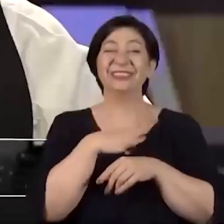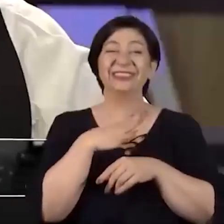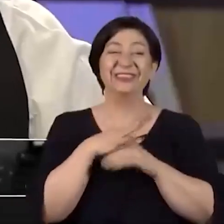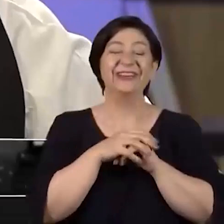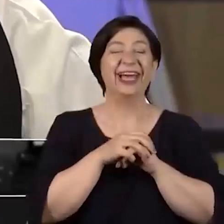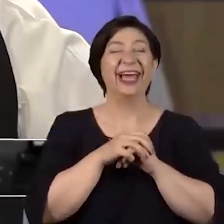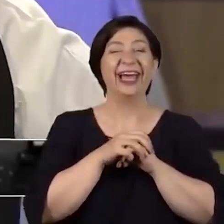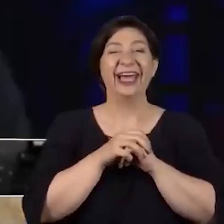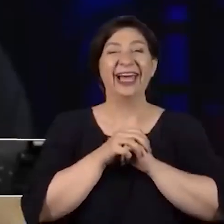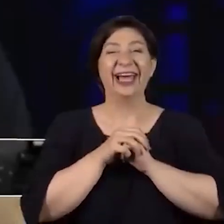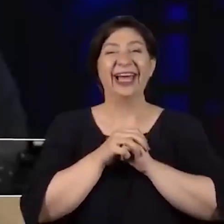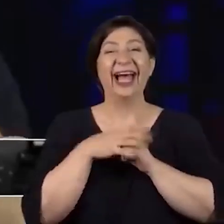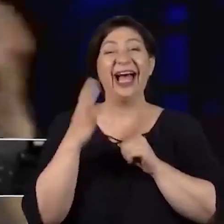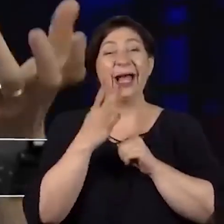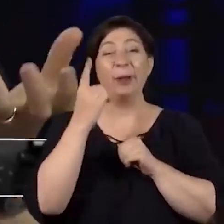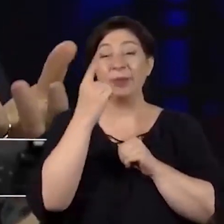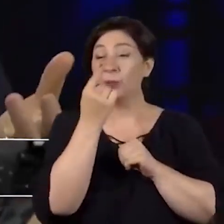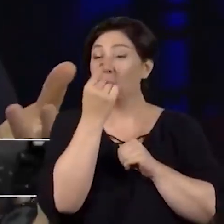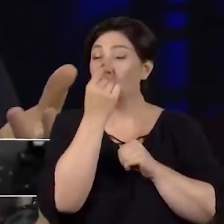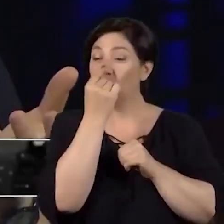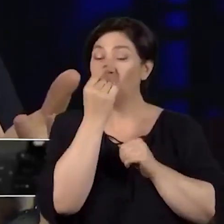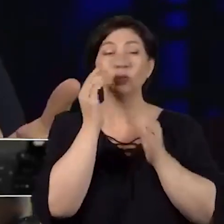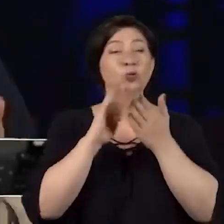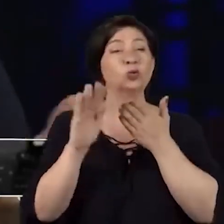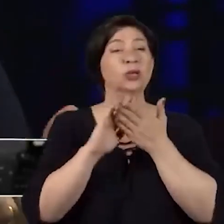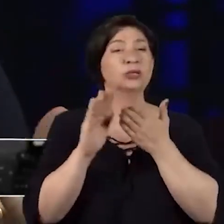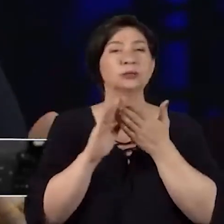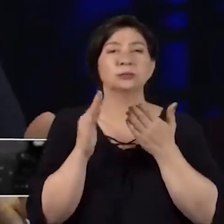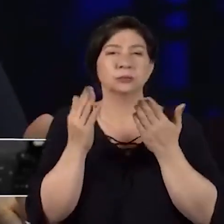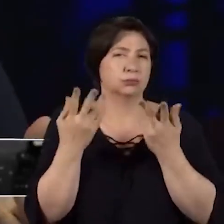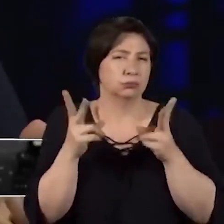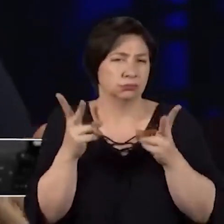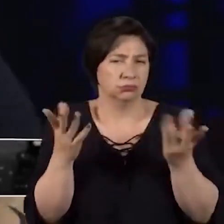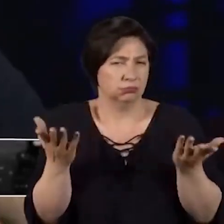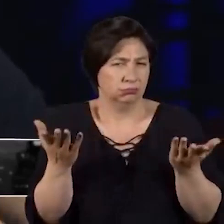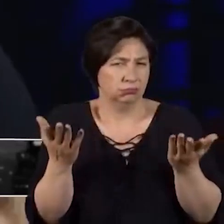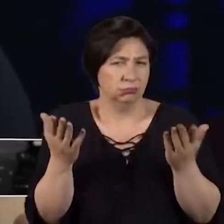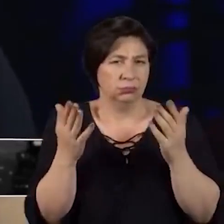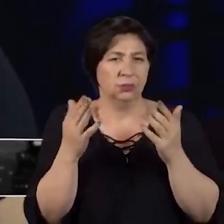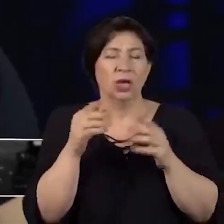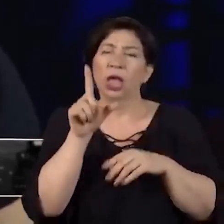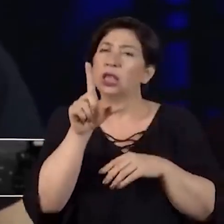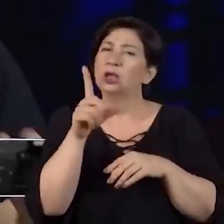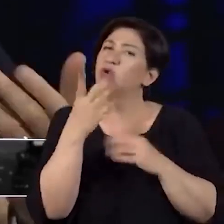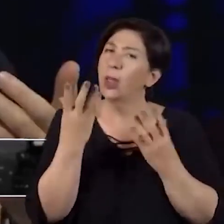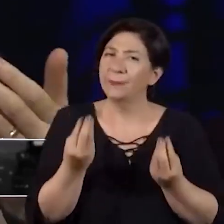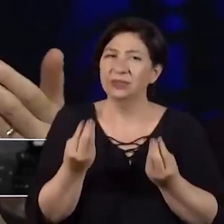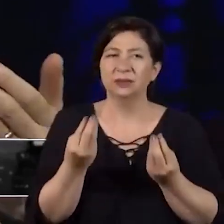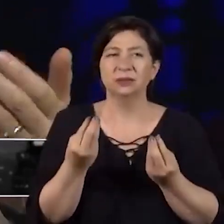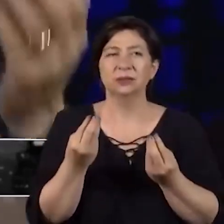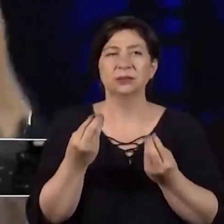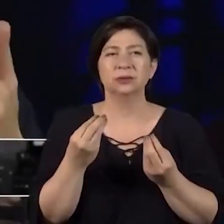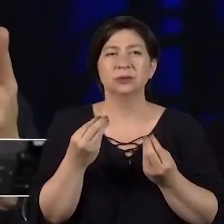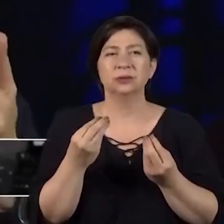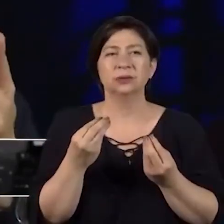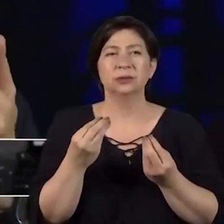yani eğer yani bir insan burnunu düzelttirmek isteyebilir. Bunda hastalıklı bir şey yok. Yani insan buna ihtiyaç duyabilir. Evet, yani sürekli burun